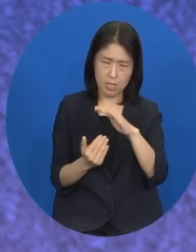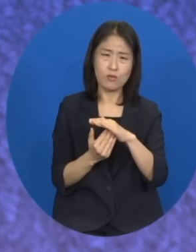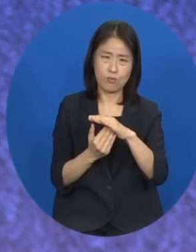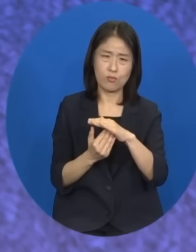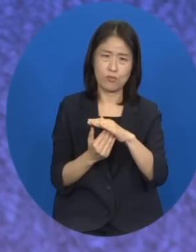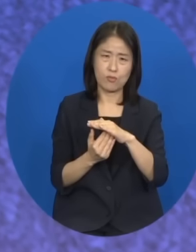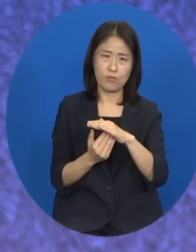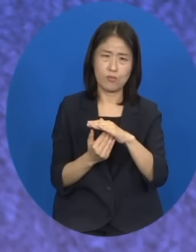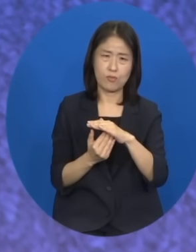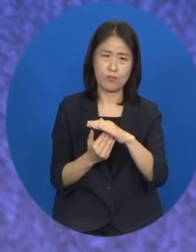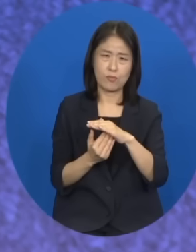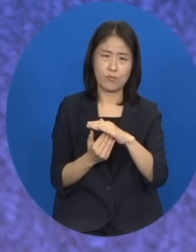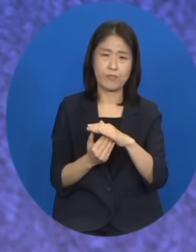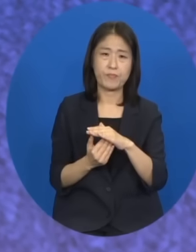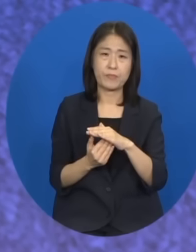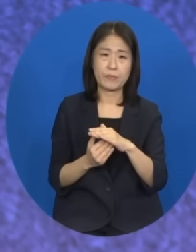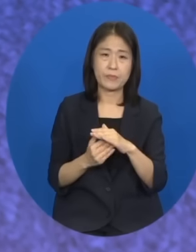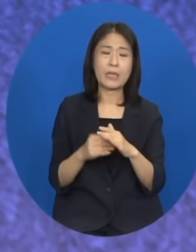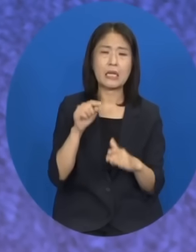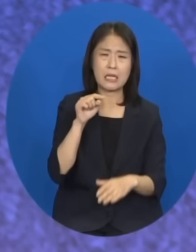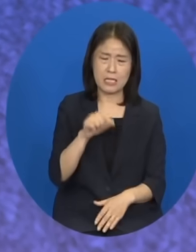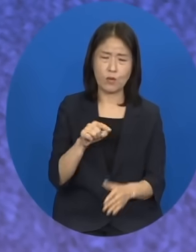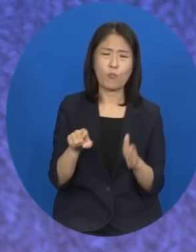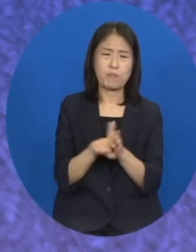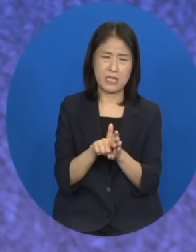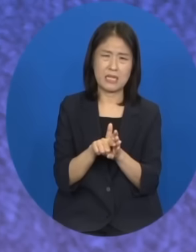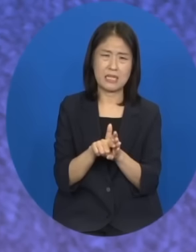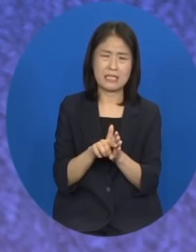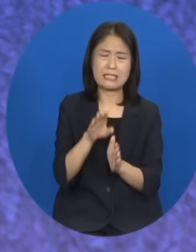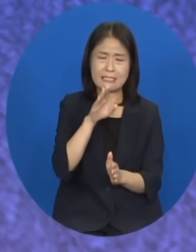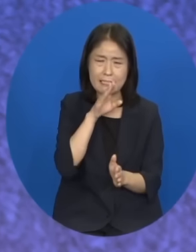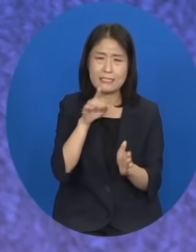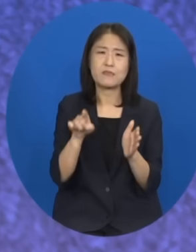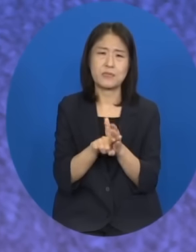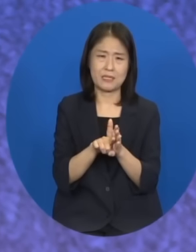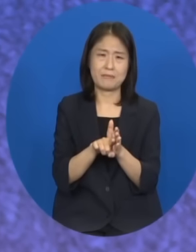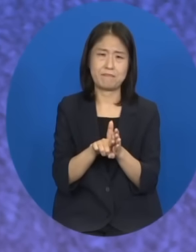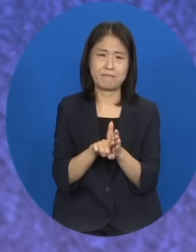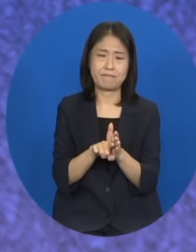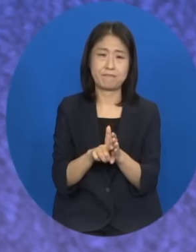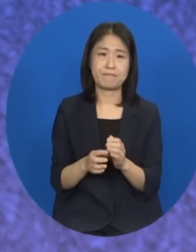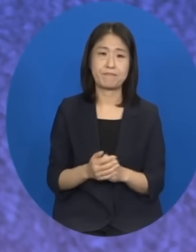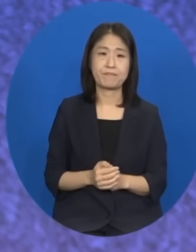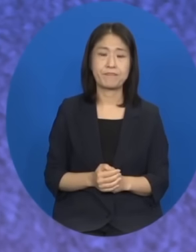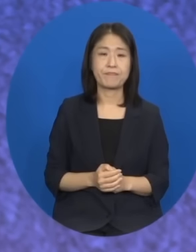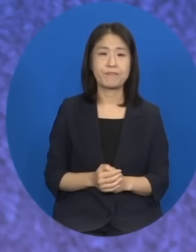그 여기에서 믿음이 나오는 거예요. 아, 주님이 이 일을 하시겠구나.